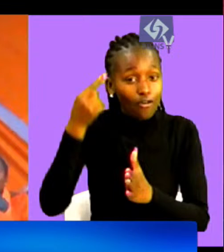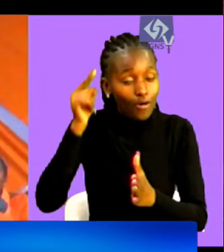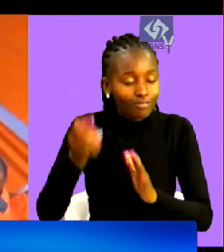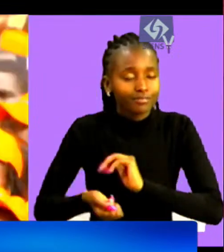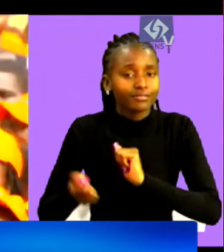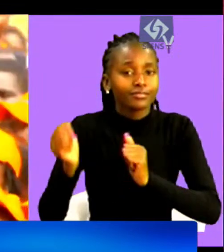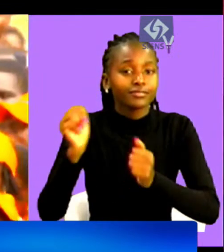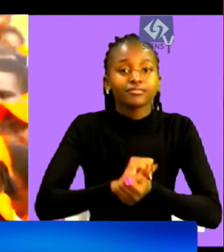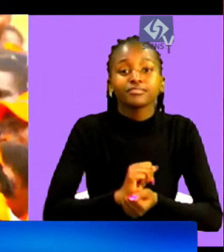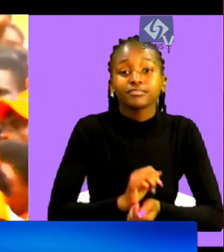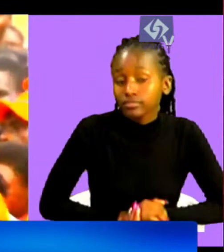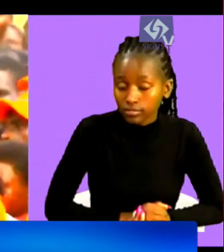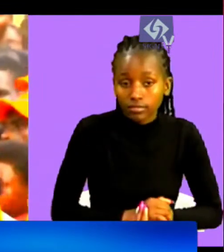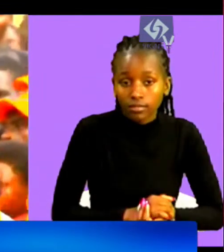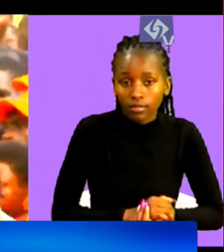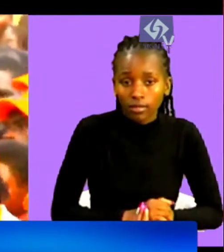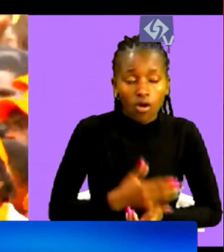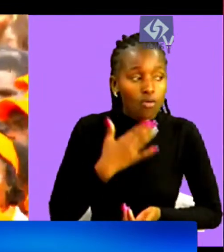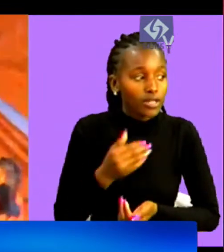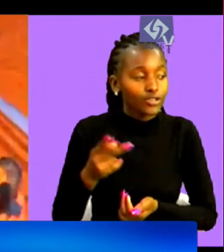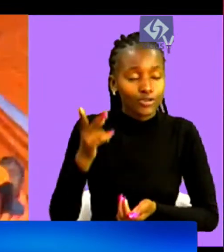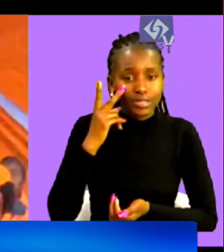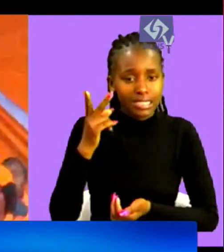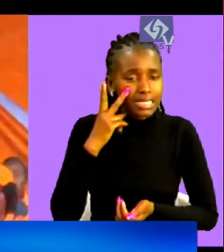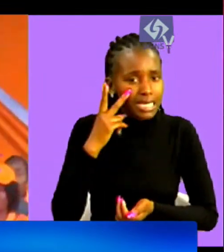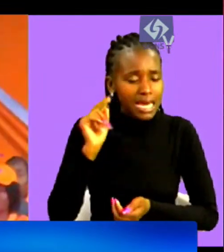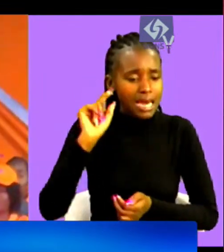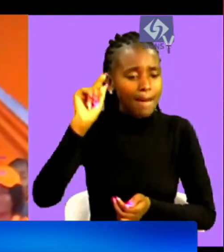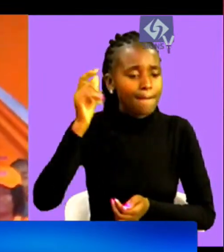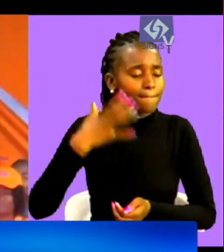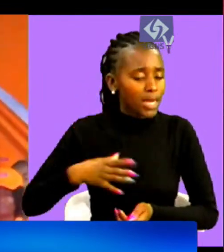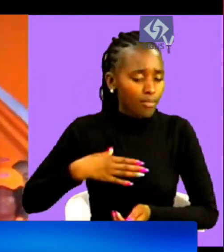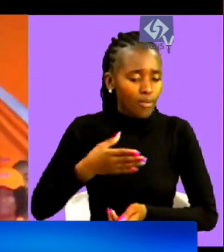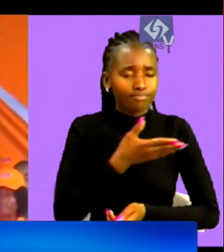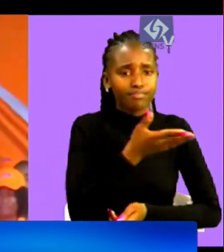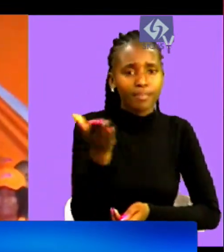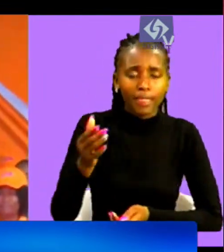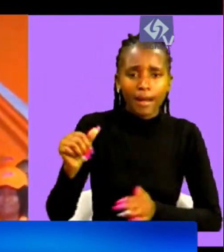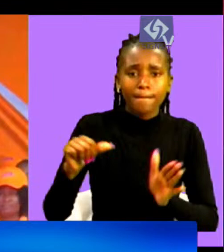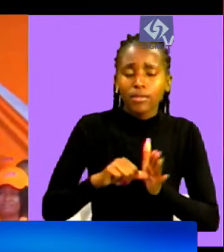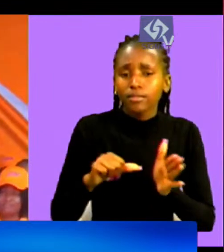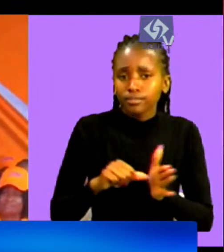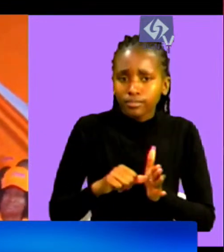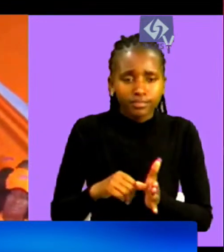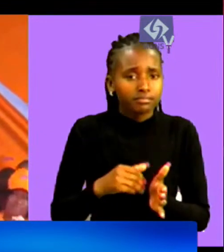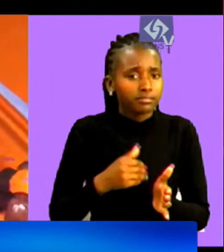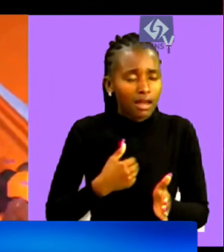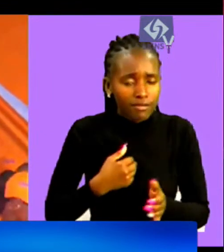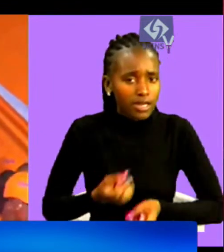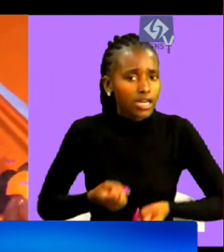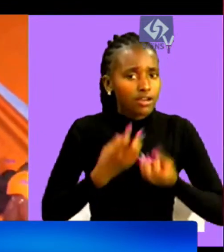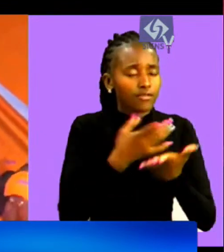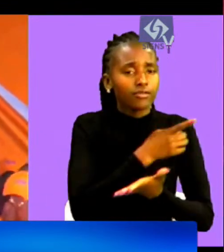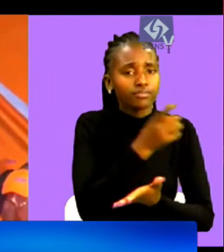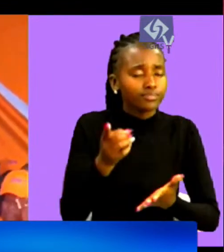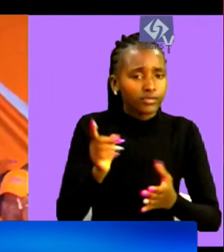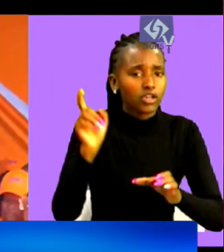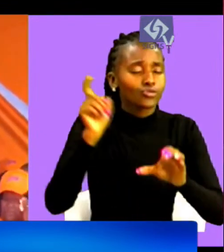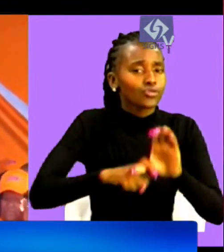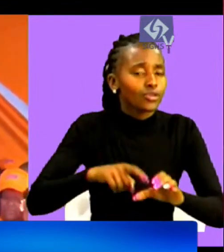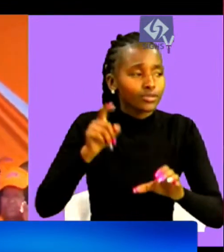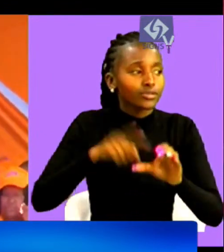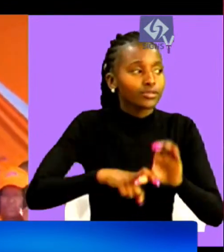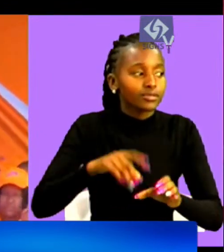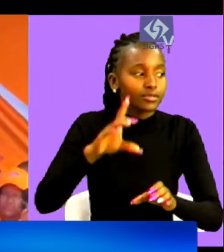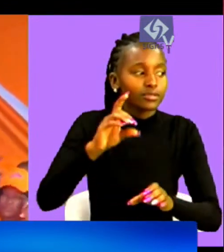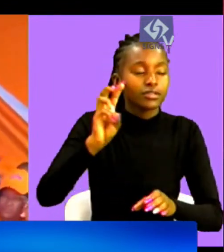Hatutaki kuona kwamba wananchi tumekuwa hapa na nyinyi tunawaambia muingie kwa ODM, lakini ikifika jioni